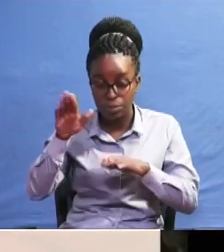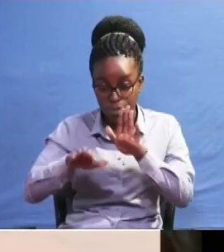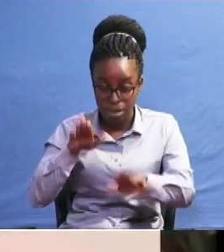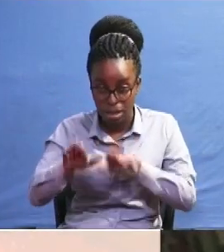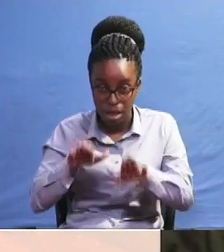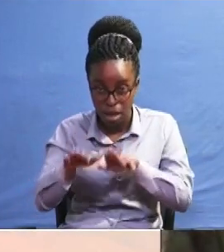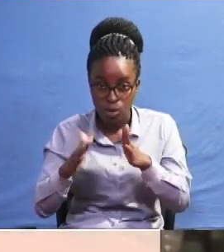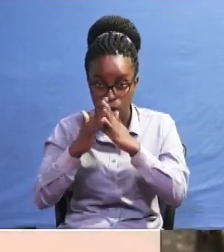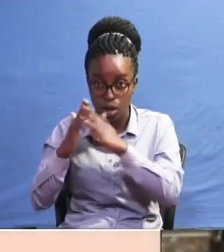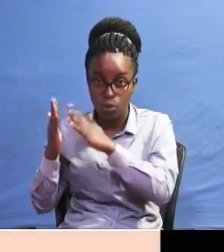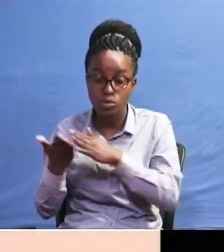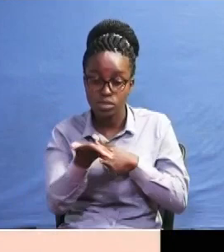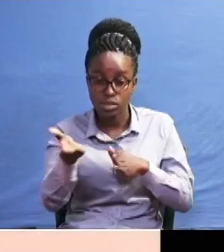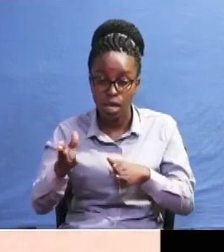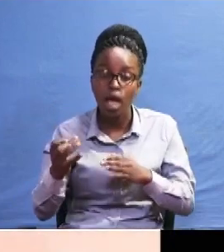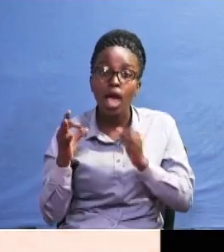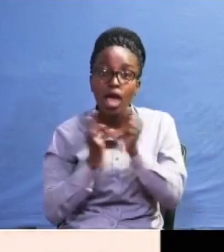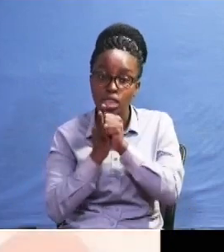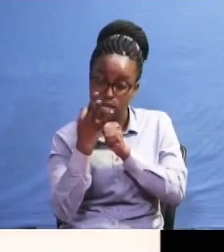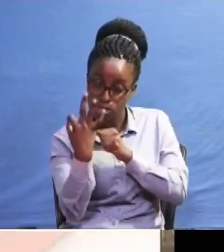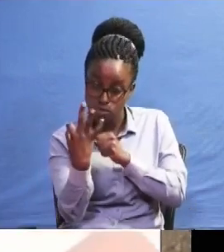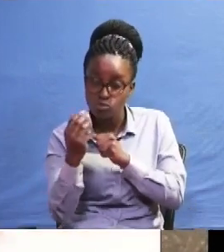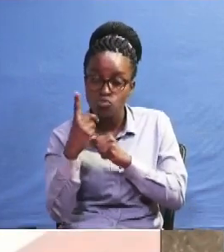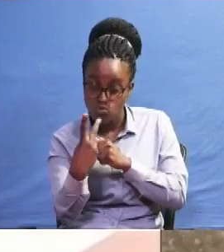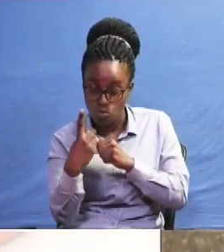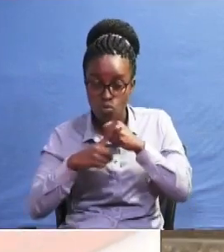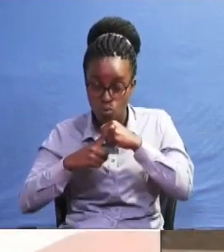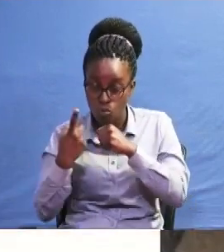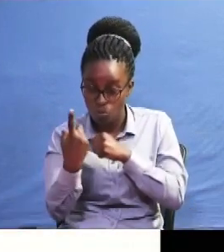imeathiri kaunti 31 na kusababisha vifo vya watu